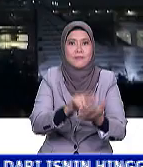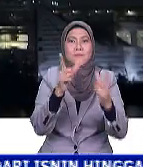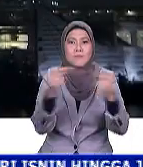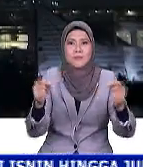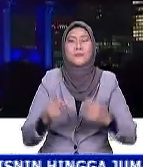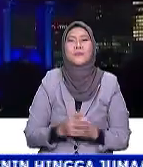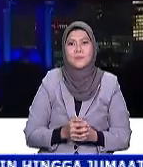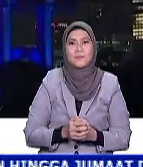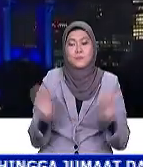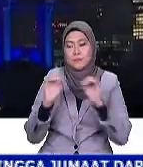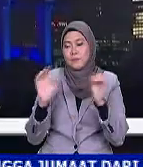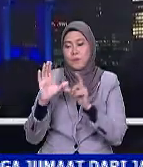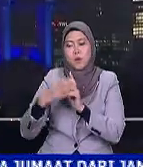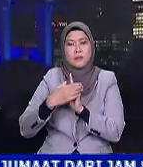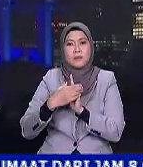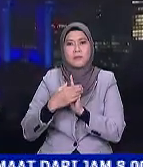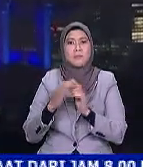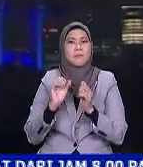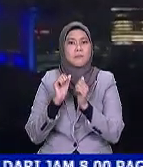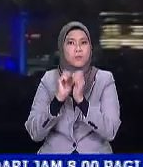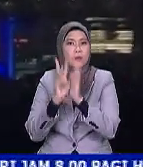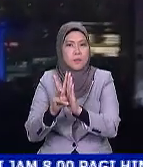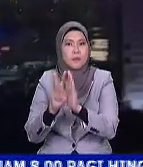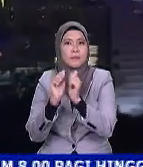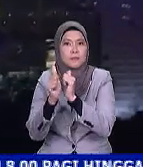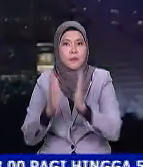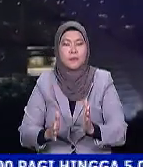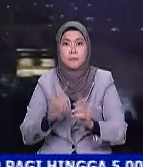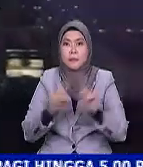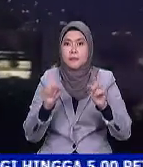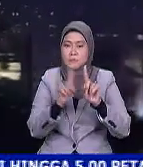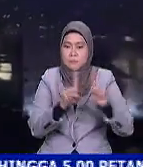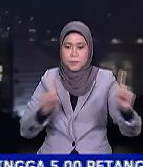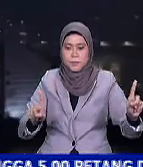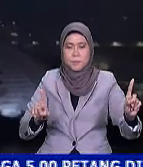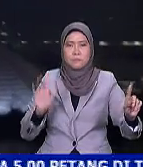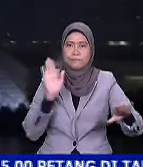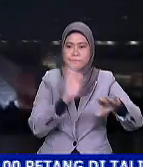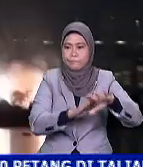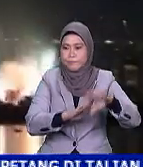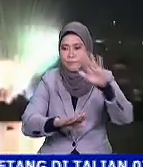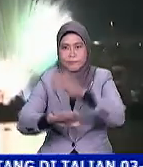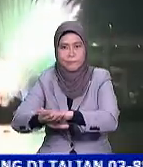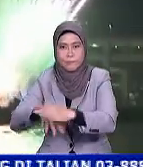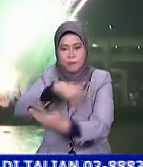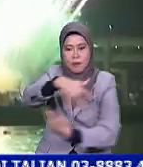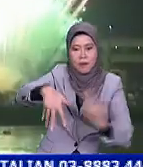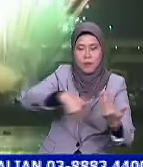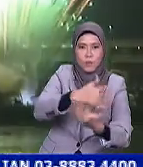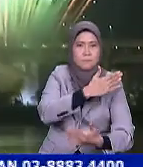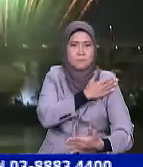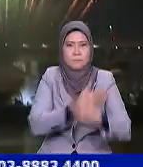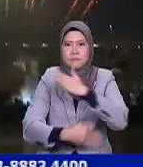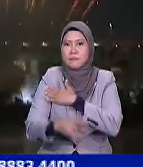Bagaimanapun katanya, tiada kuarantin dikenakan terhadap kontingen, pelaksanaan penjarakan sosial yang melarang sebarang sentuhan fizikal dan bergaul dengan kontingen negara